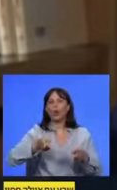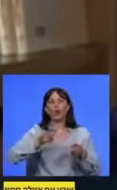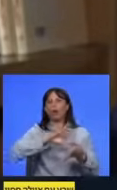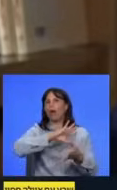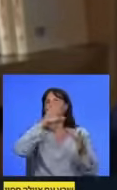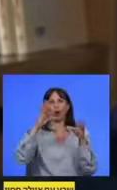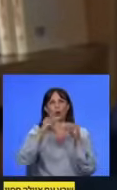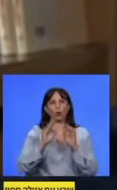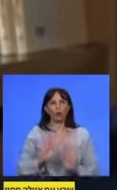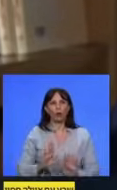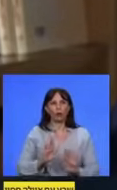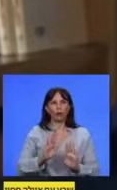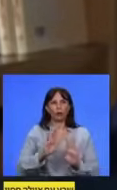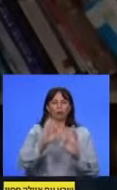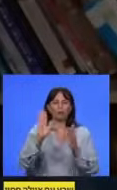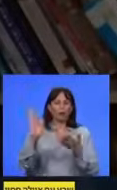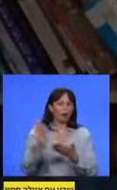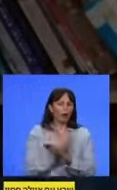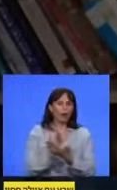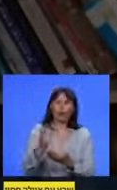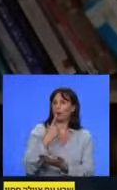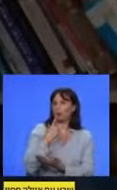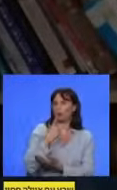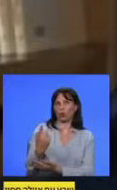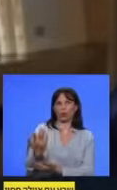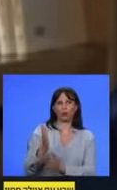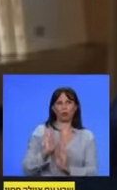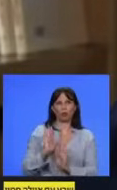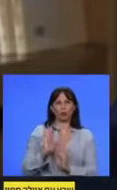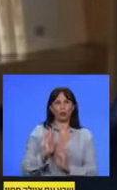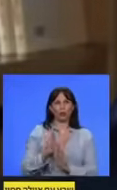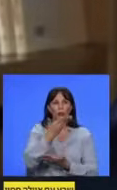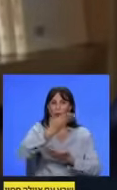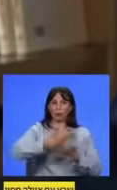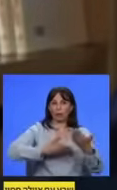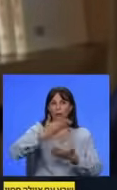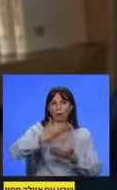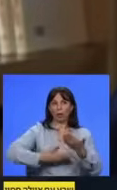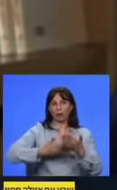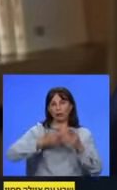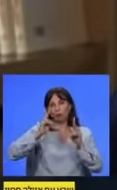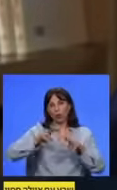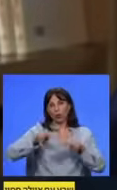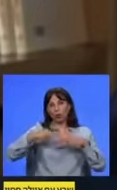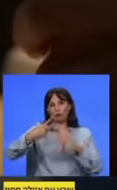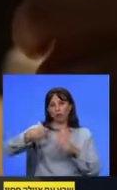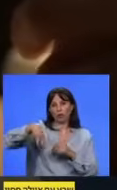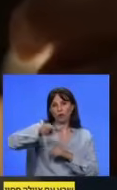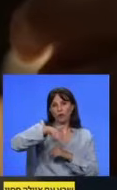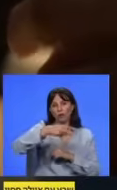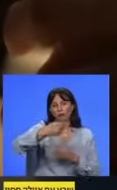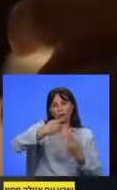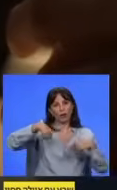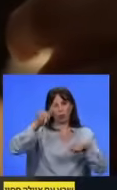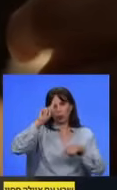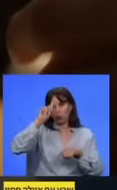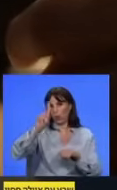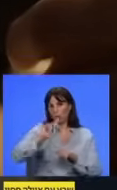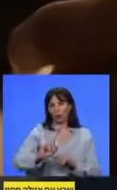הוא יכול לקבל כל החלטה שהוא רוצה. זאת אומרת, יכול להיות שיש מסמכים שעדיין מסתובבים, ואנחנו בכלל לא יודעים עליהם.